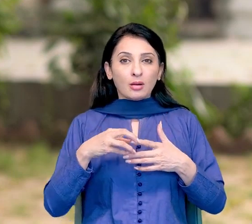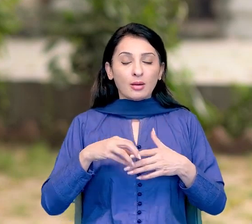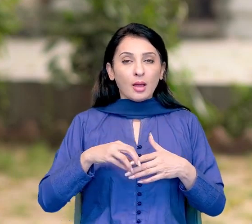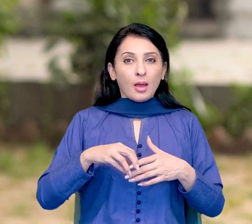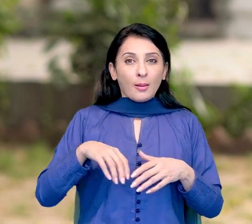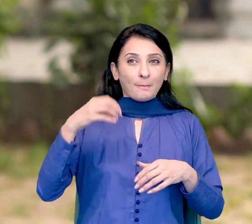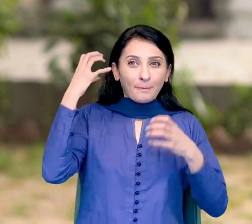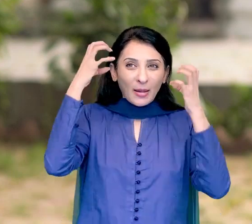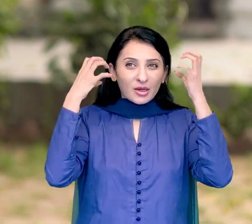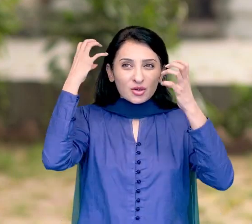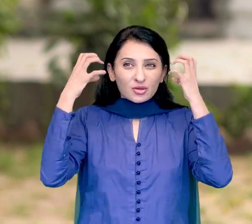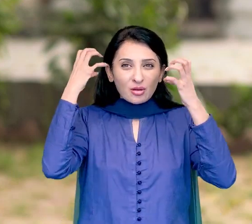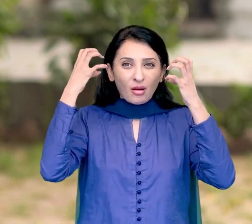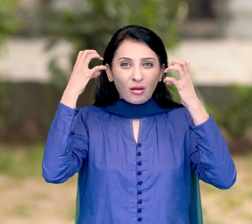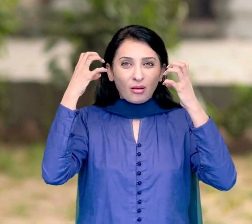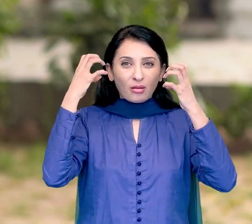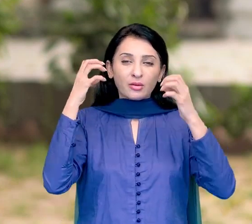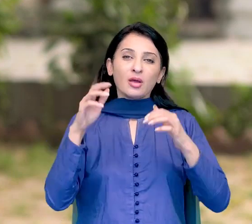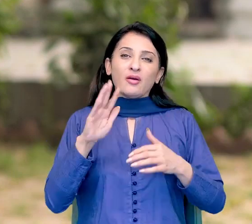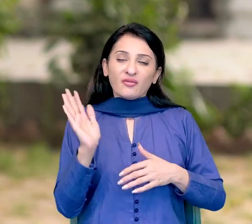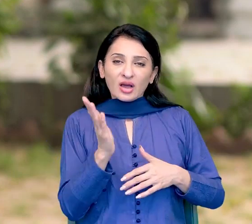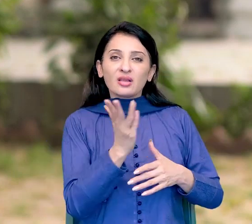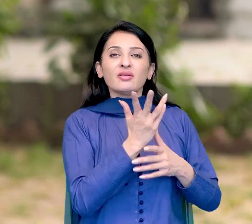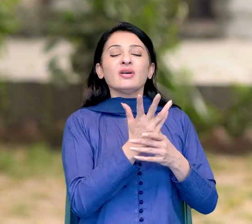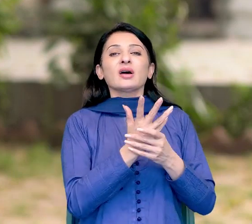از اے ٹینڈنسی کہ بہت سے لوگ جو ہیں وہ